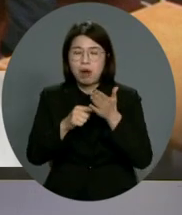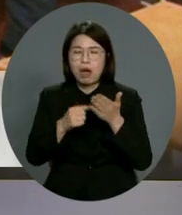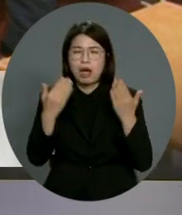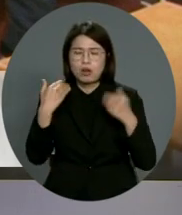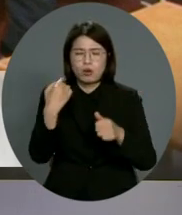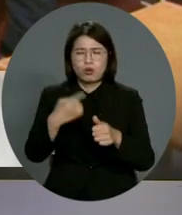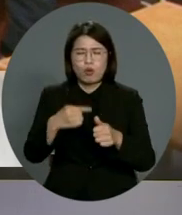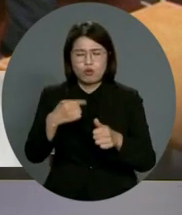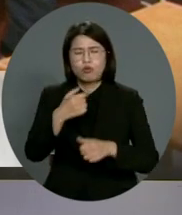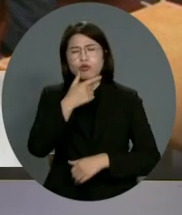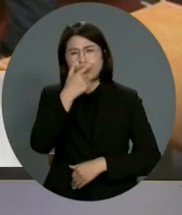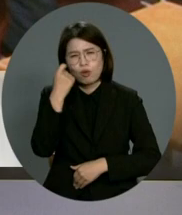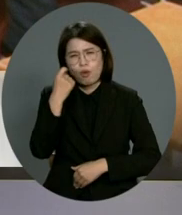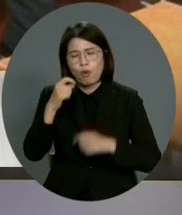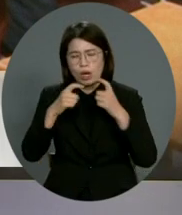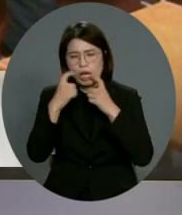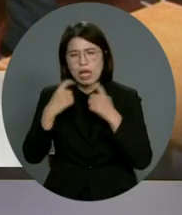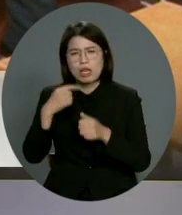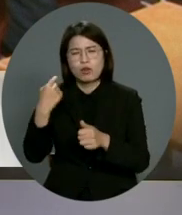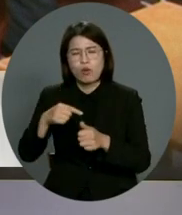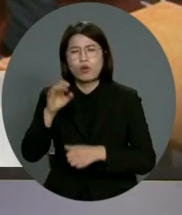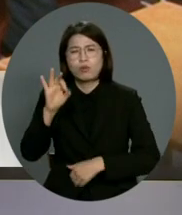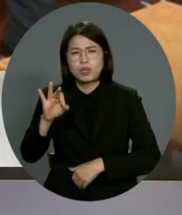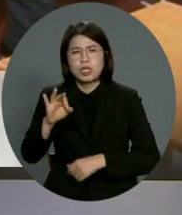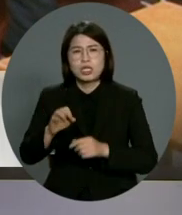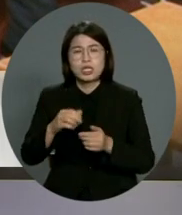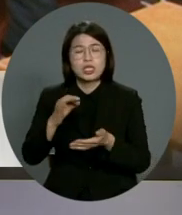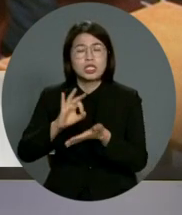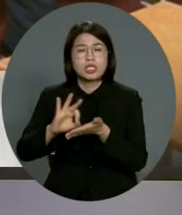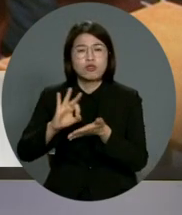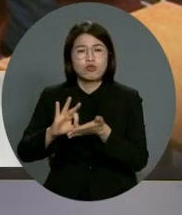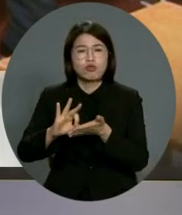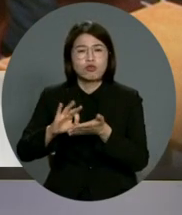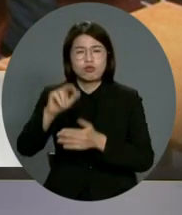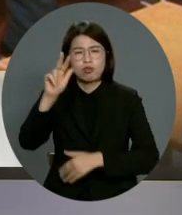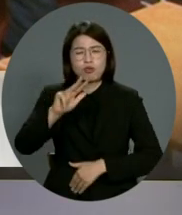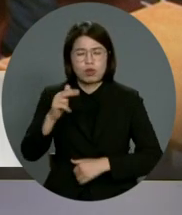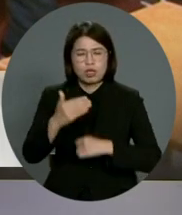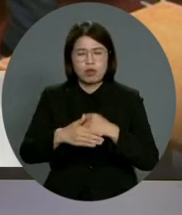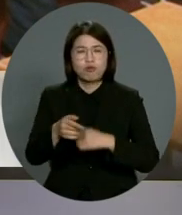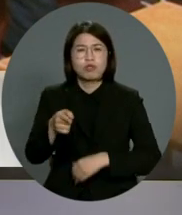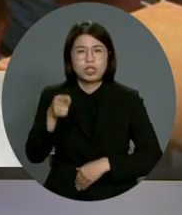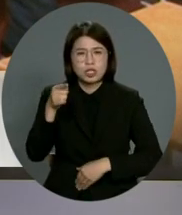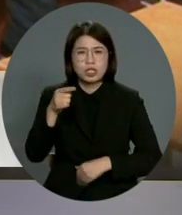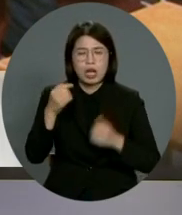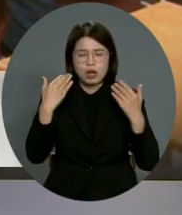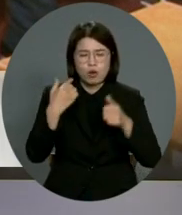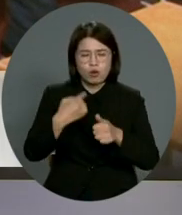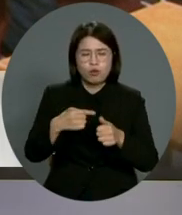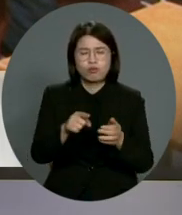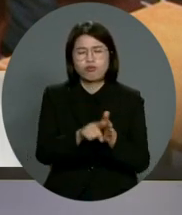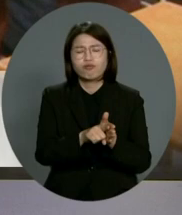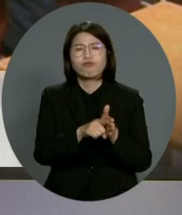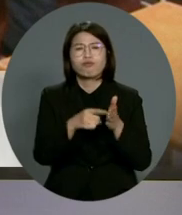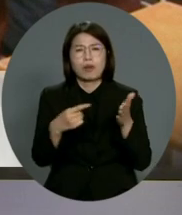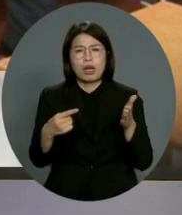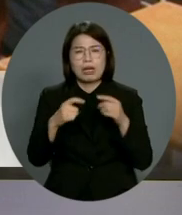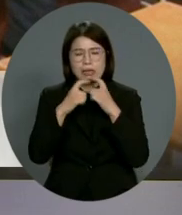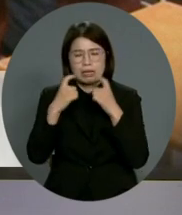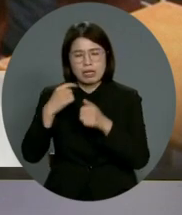부족하다는 건데 사교육비 지출은 전국에서 대구가 최고 수준입니다 공교육이처럼 신뢰받지 못하면서